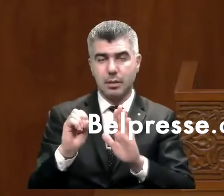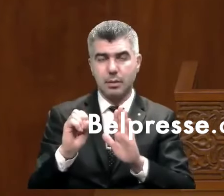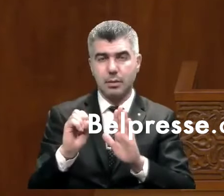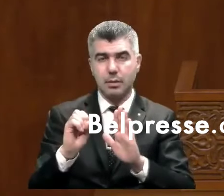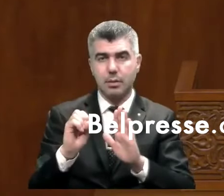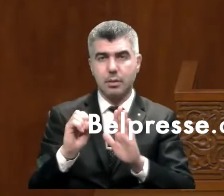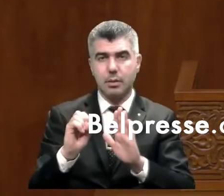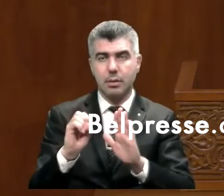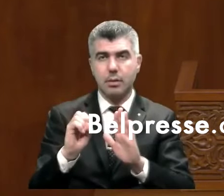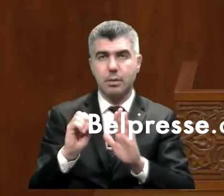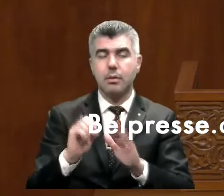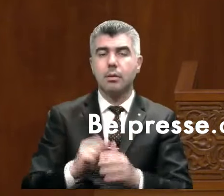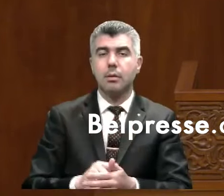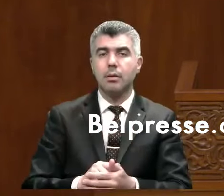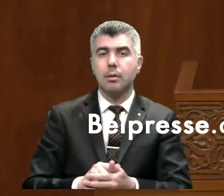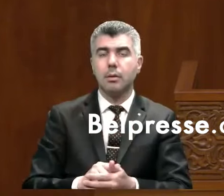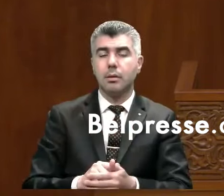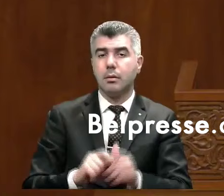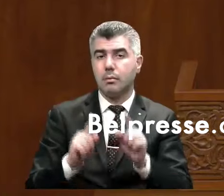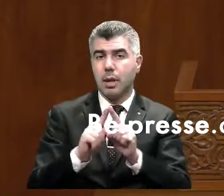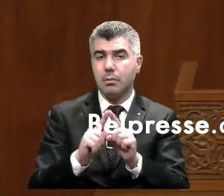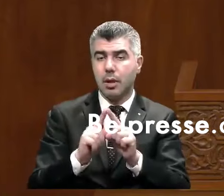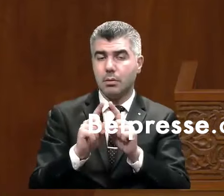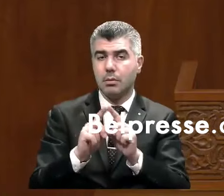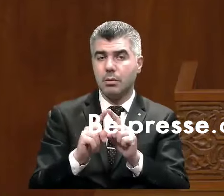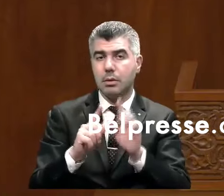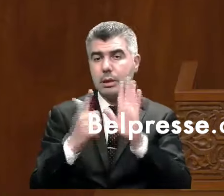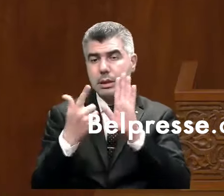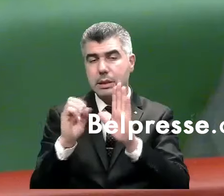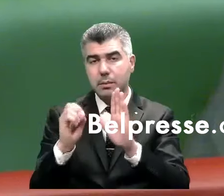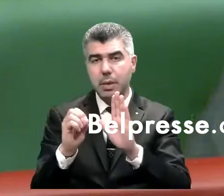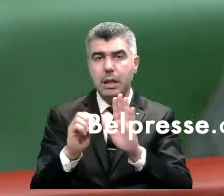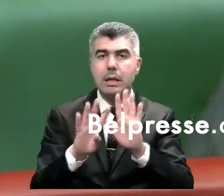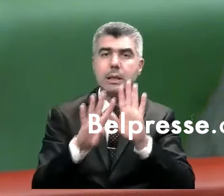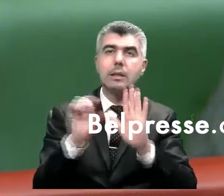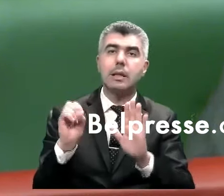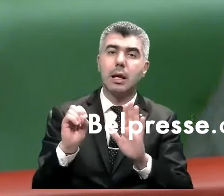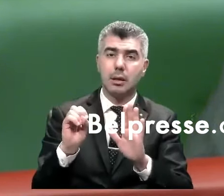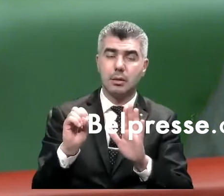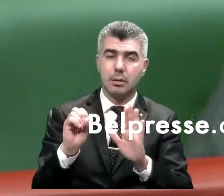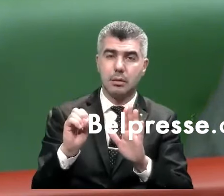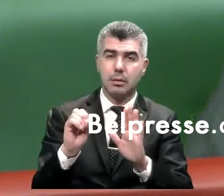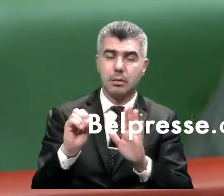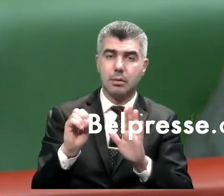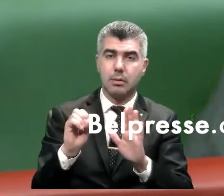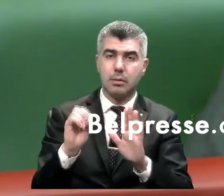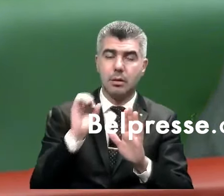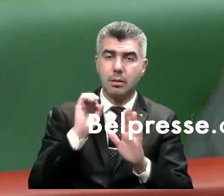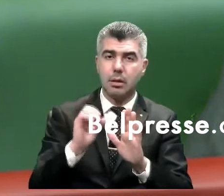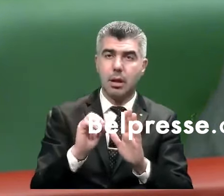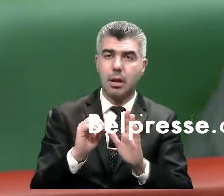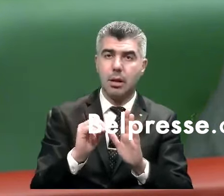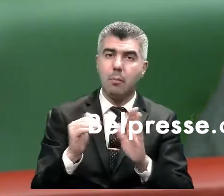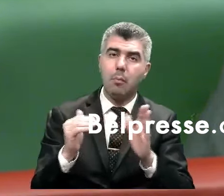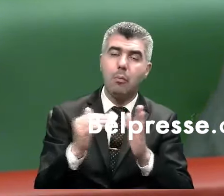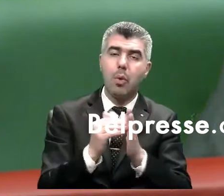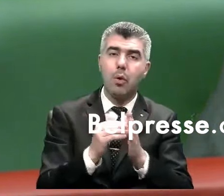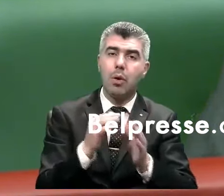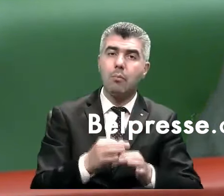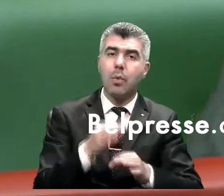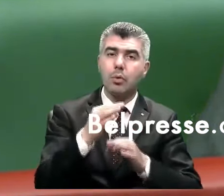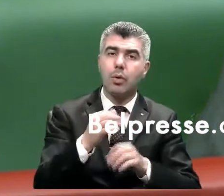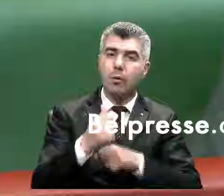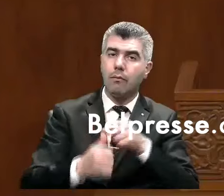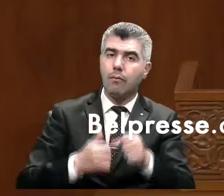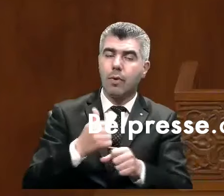ضعيفه بعجز 90 70 حتى 90% بالنسبه للعجز السنوات يعني العاديه